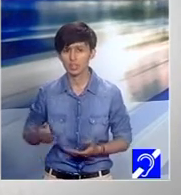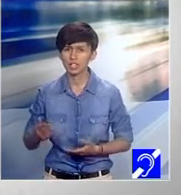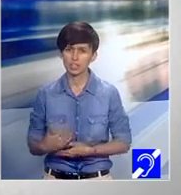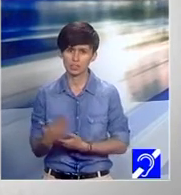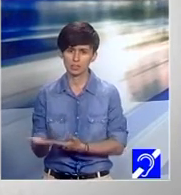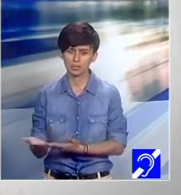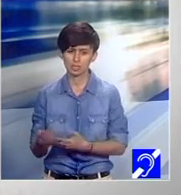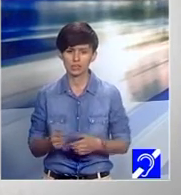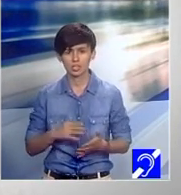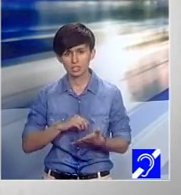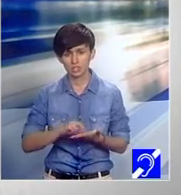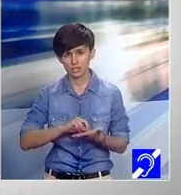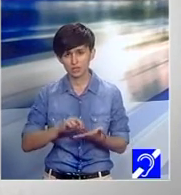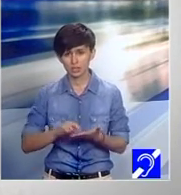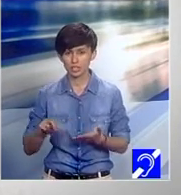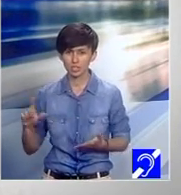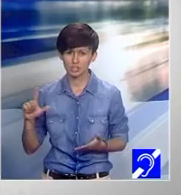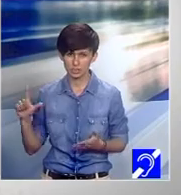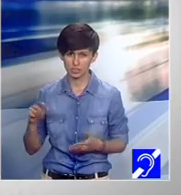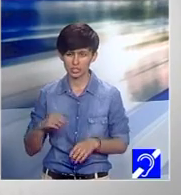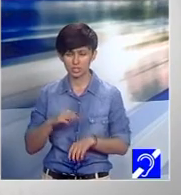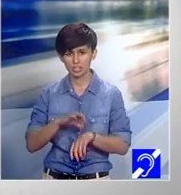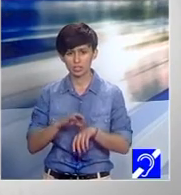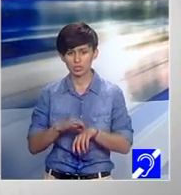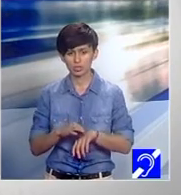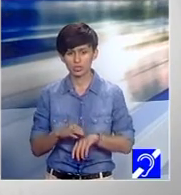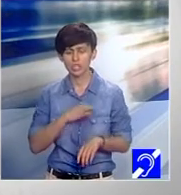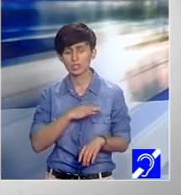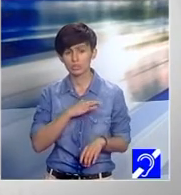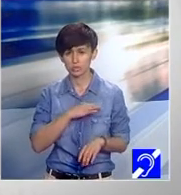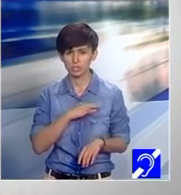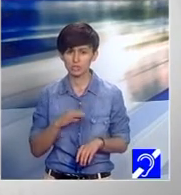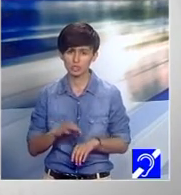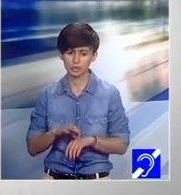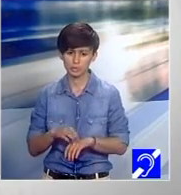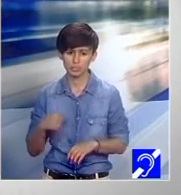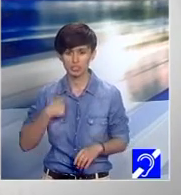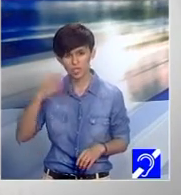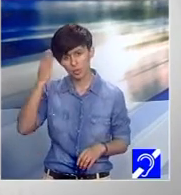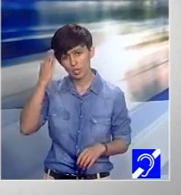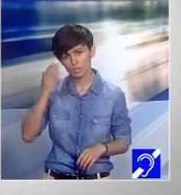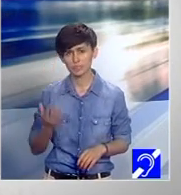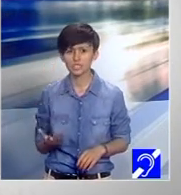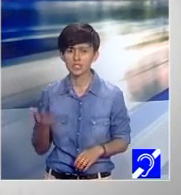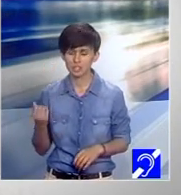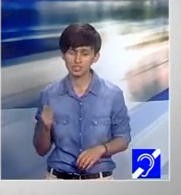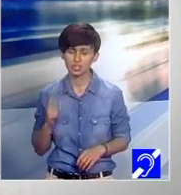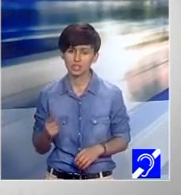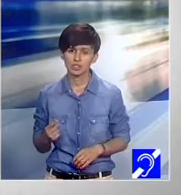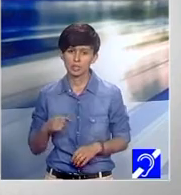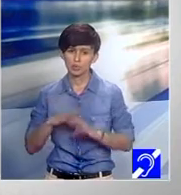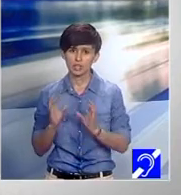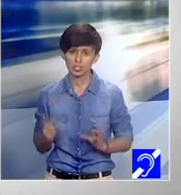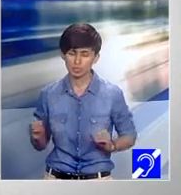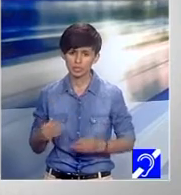și studenți la medicină și am învățat ceea ce trebuia România să-mi ofere, adică dieteticianul. Eu am